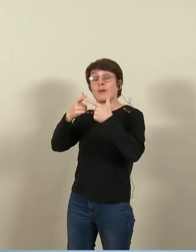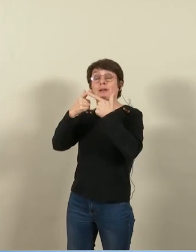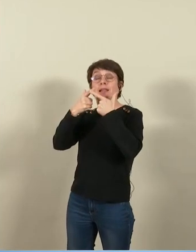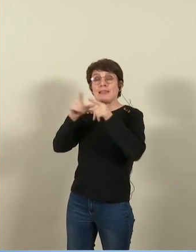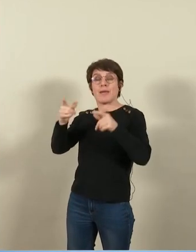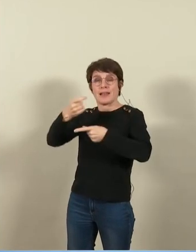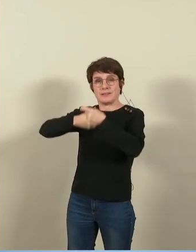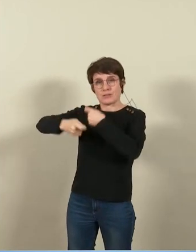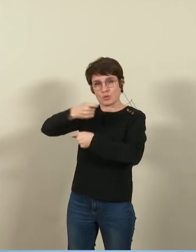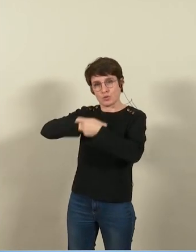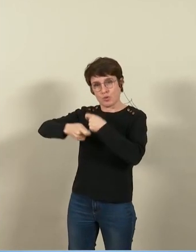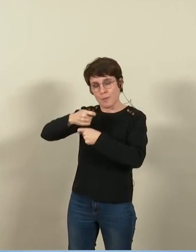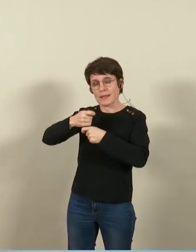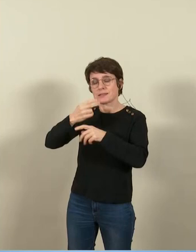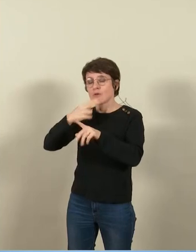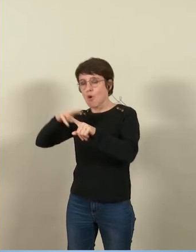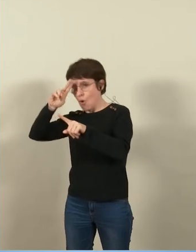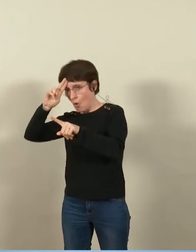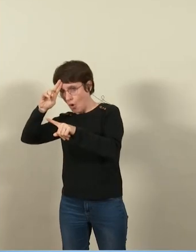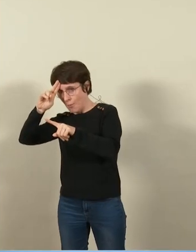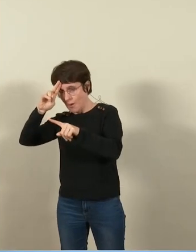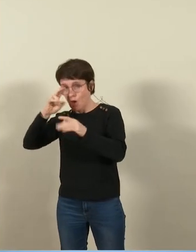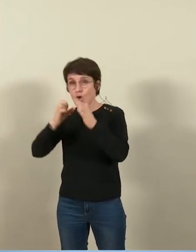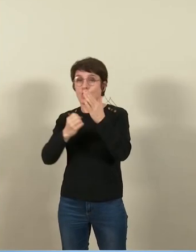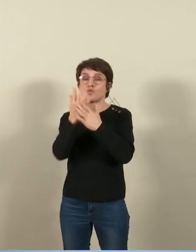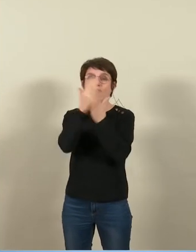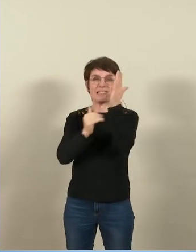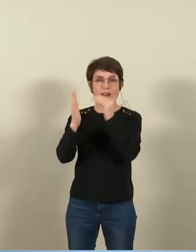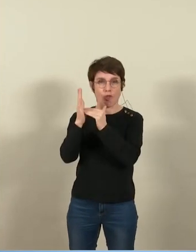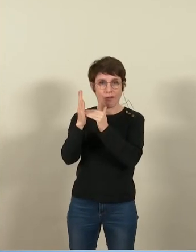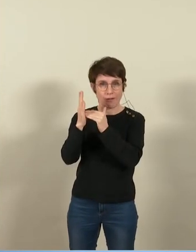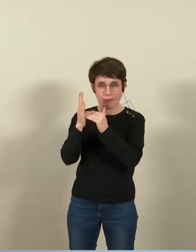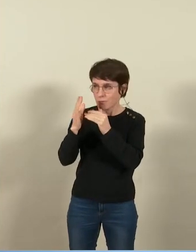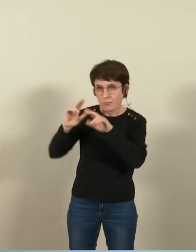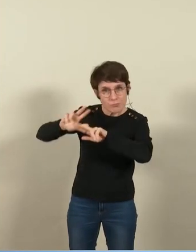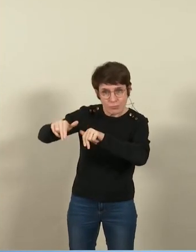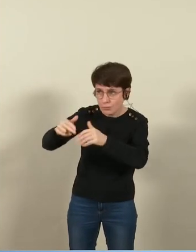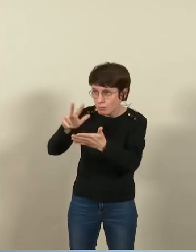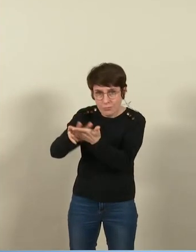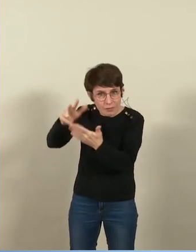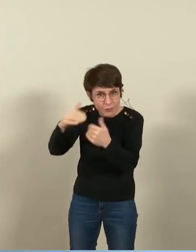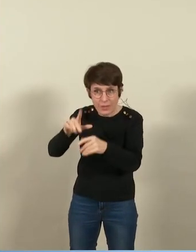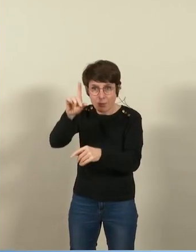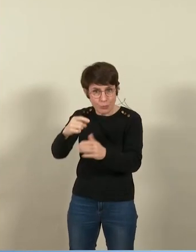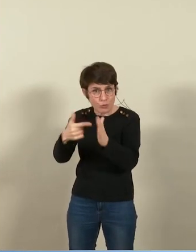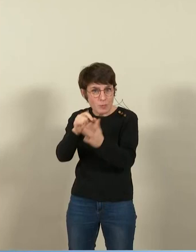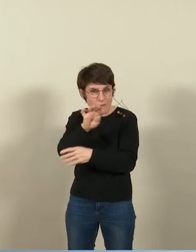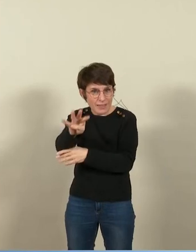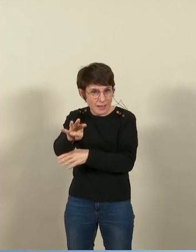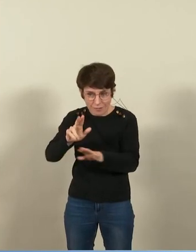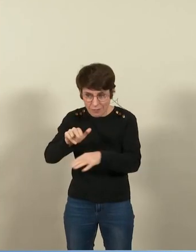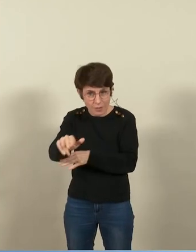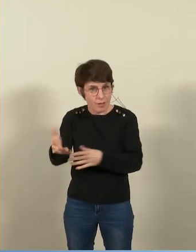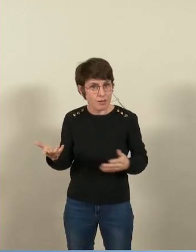du commerce entre l'Union européenne et la Nouvelle-Zélande le rendant applicable dès 2024 94